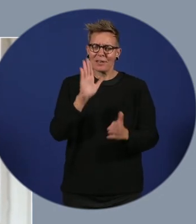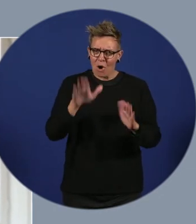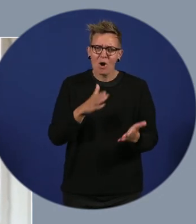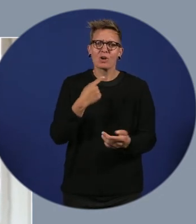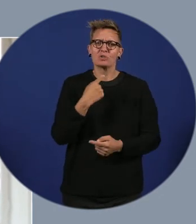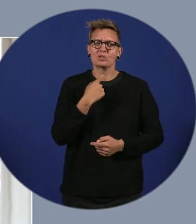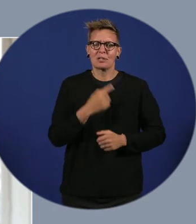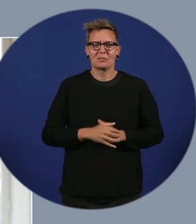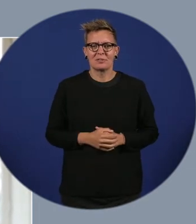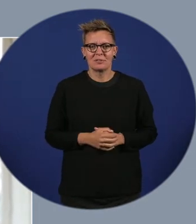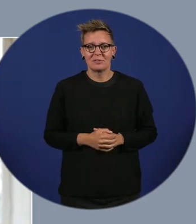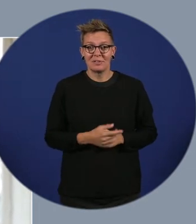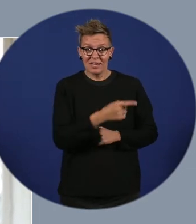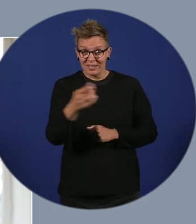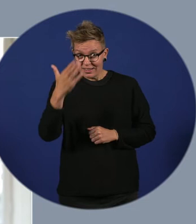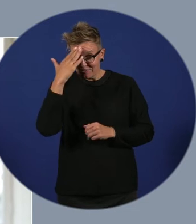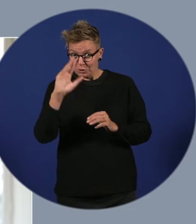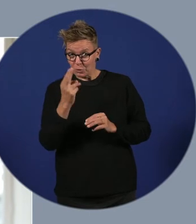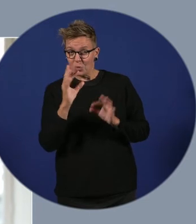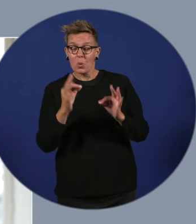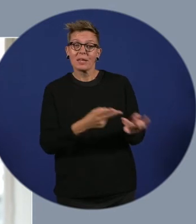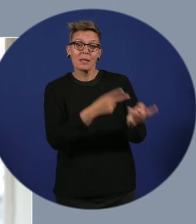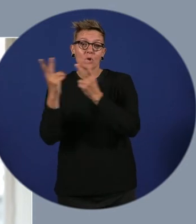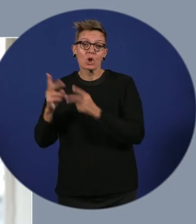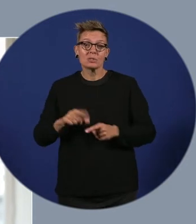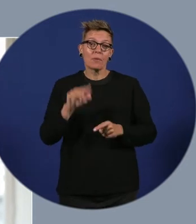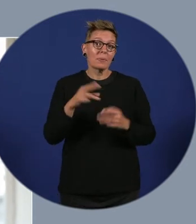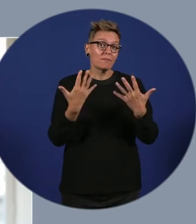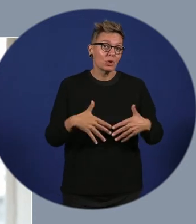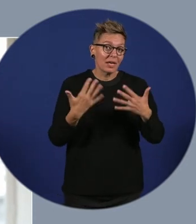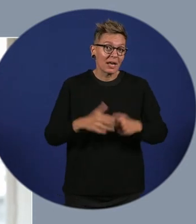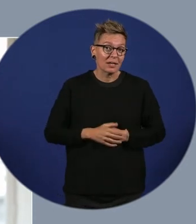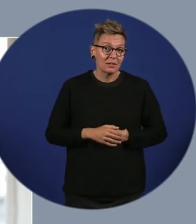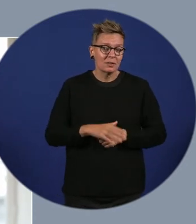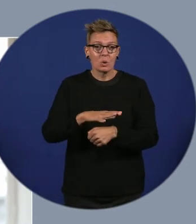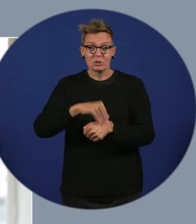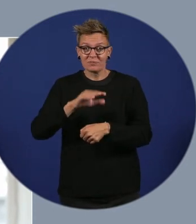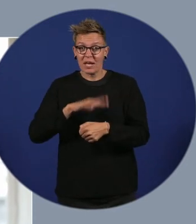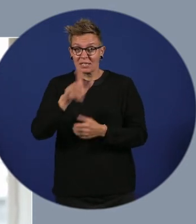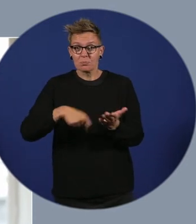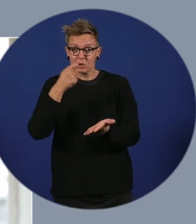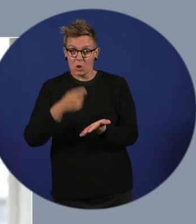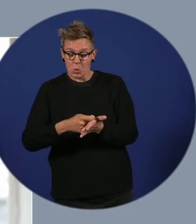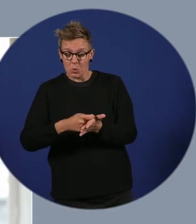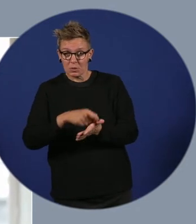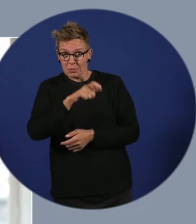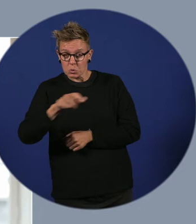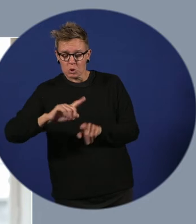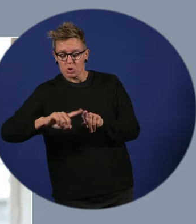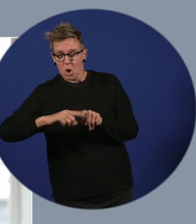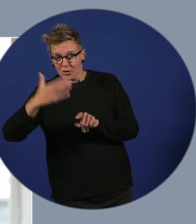hörd. Nu vet ni hur ett demokratiskt val går till. Och Sveriges beslutsfattare vet om en liten stund